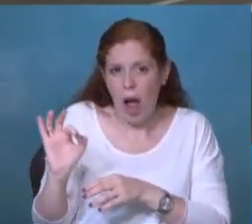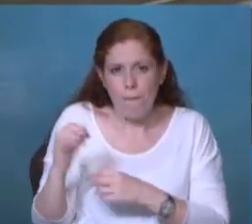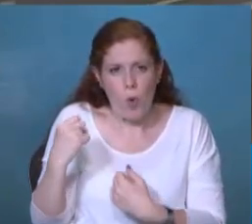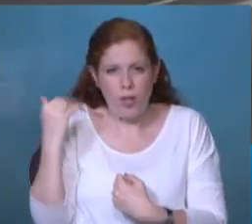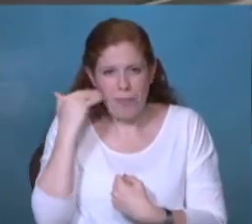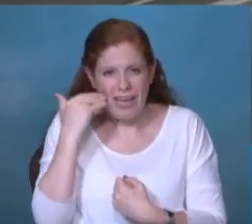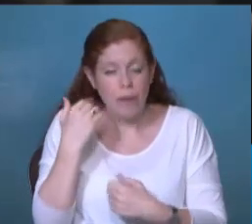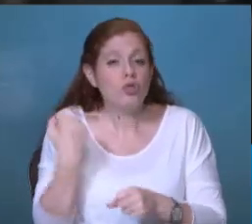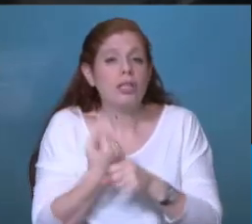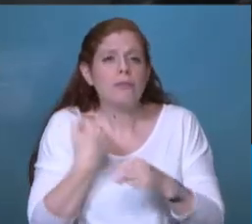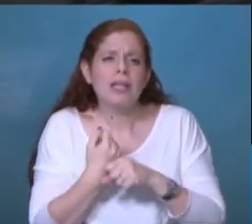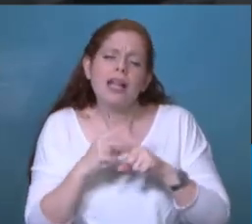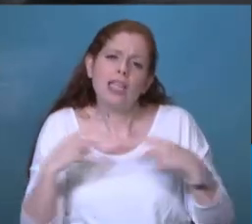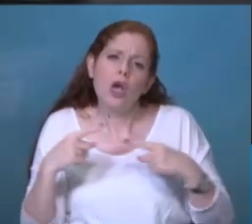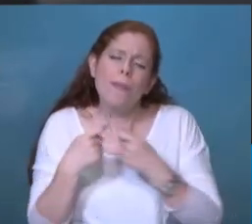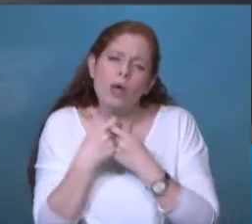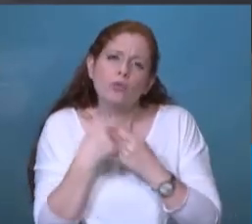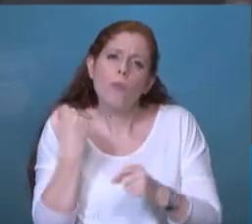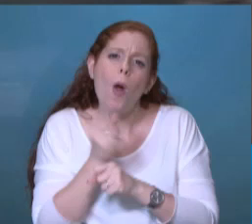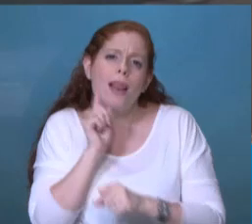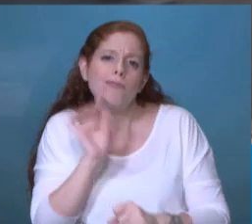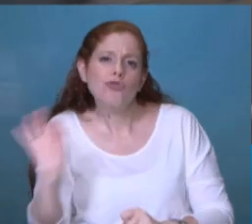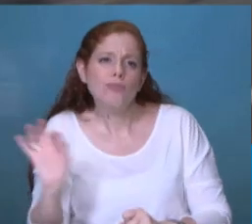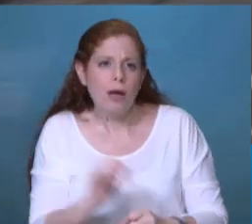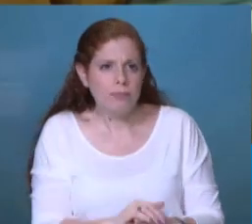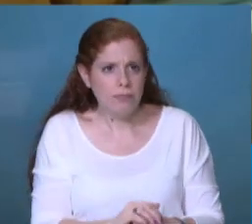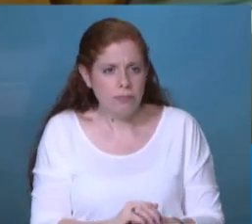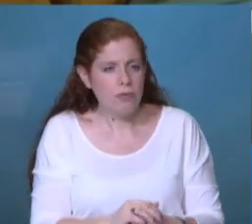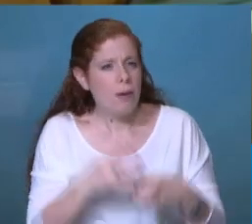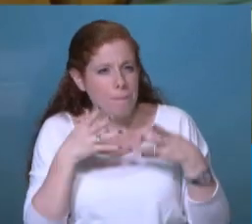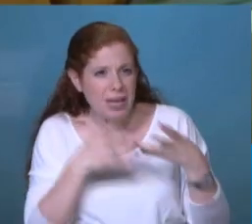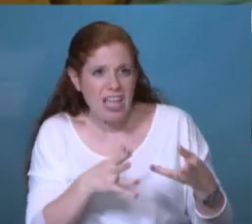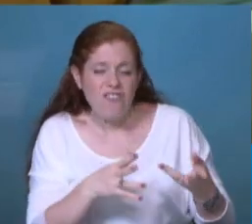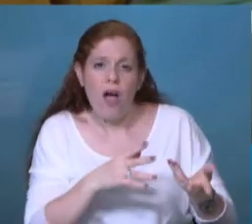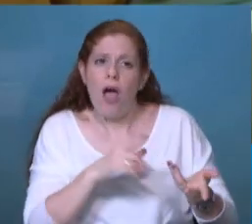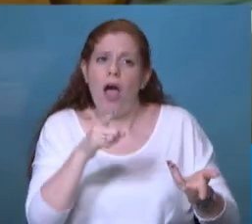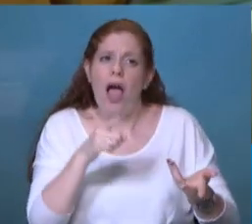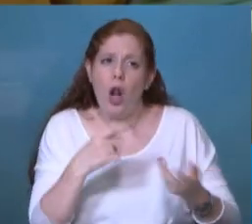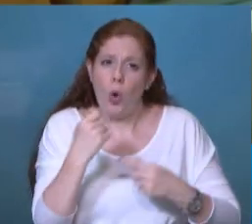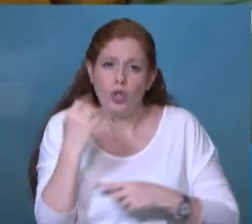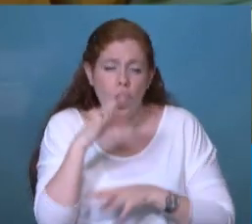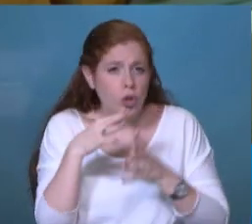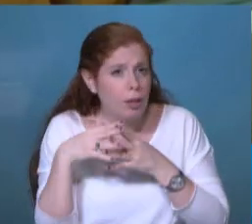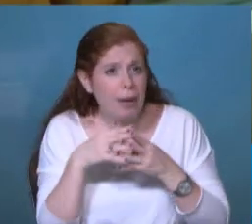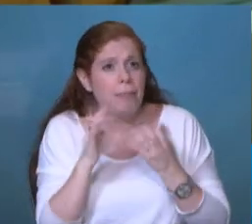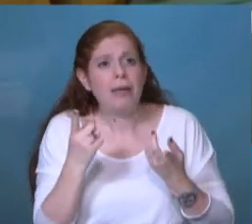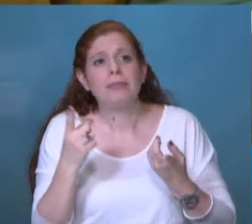ידי ארגונים שפועלים בשמה. An attack on American interest from an Iranian-led force, whether it's an Iranian proper or it's